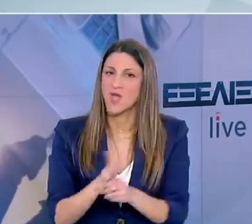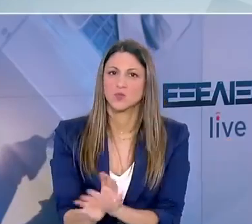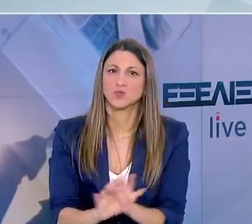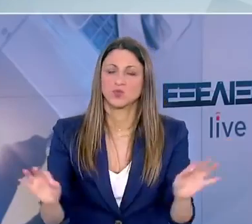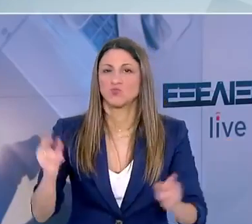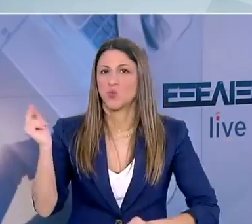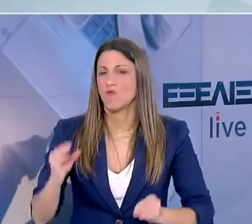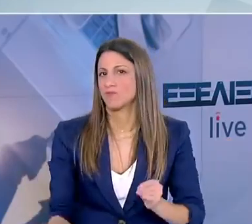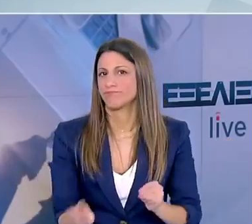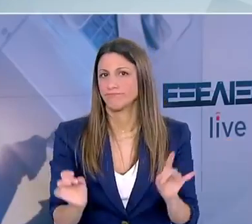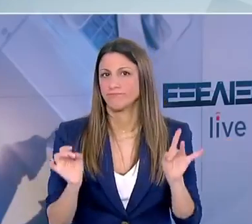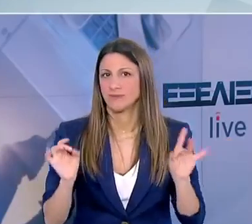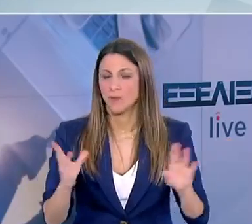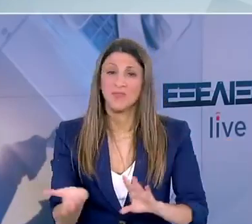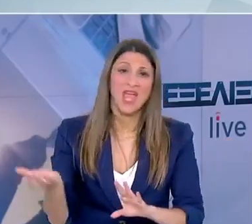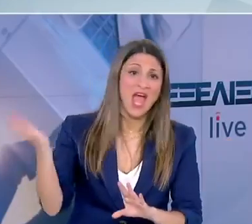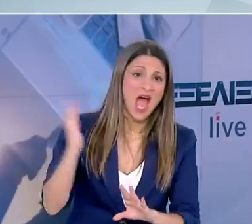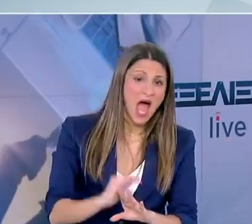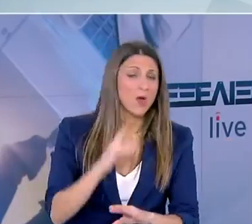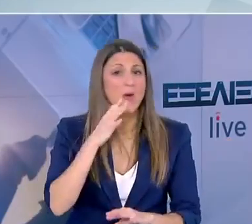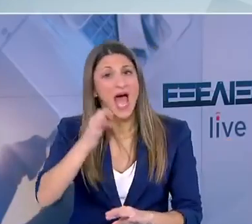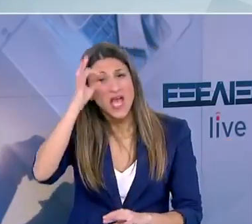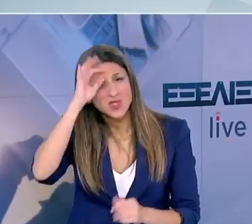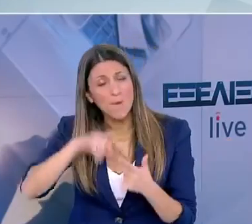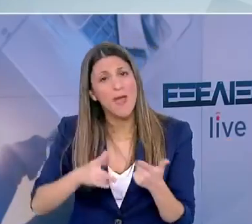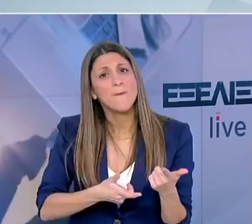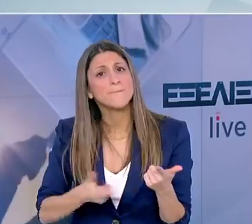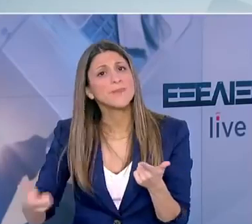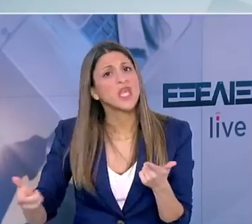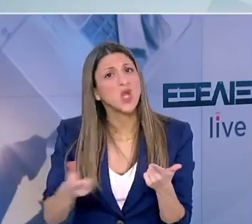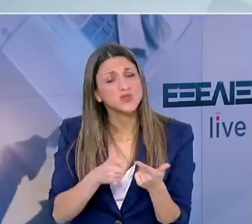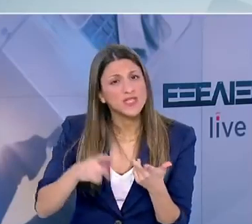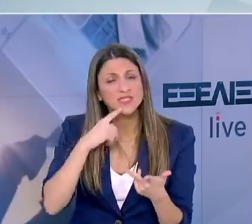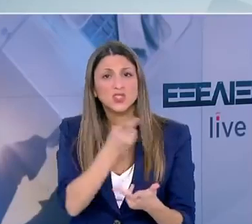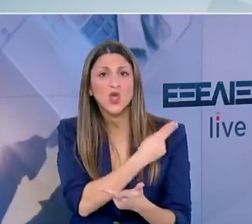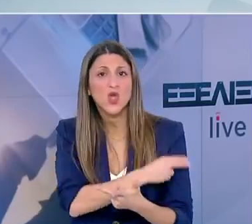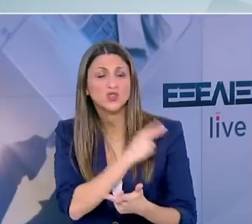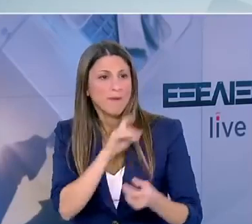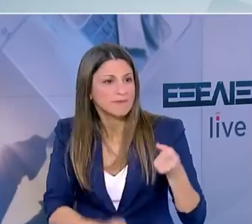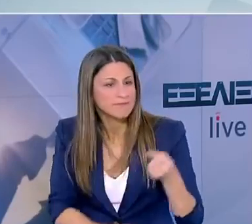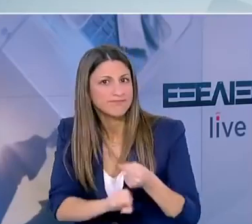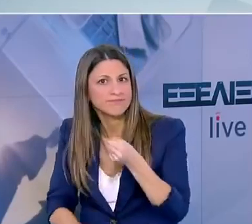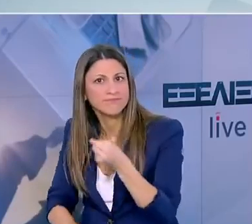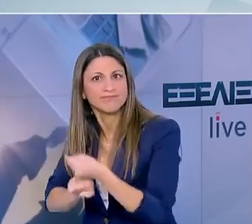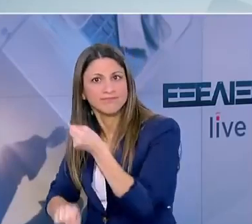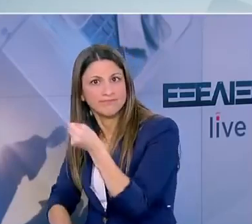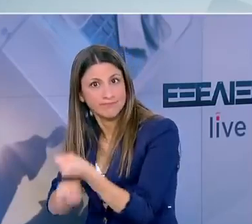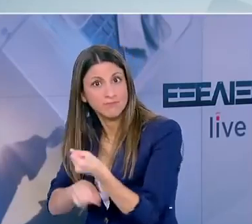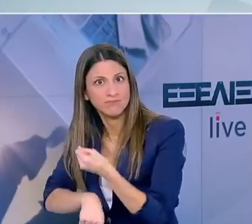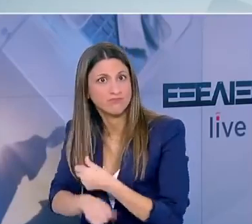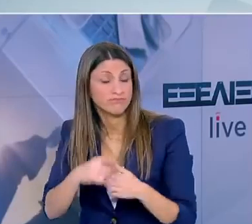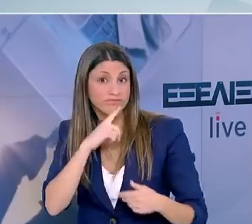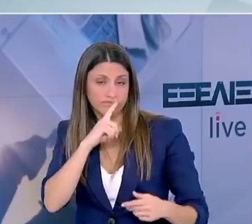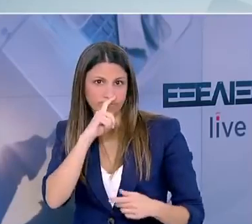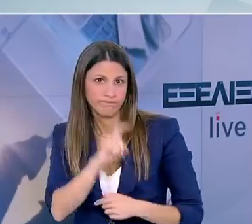αυτών. Ταυτόχρονα ενισχύονται οι δυνάμεις της Ελλάς, της πυροσβεστικής αλλά και των δομών υγείας της Περιφερειακής Ενότητας Λάρισας,